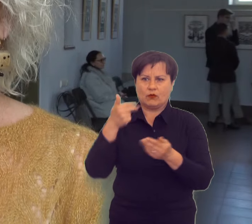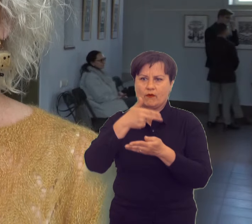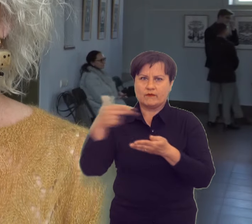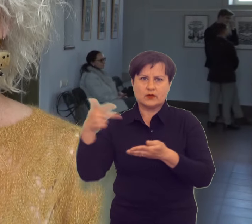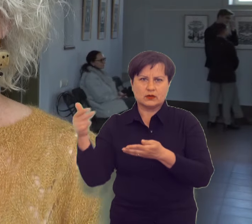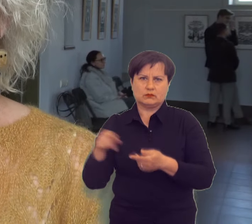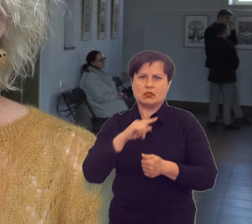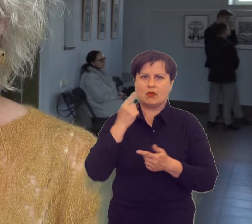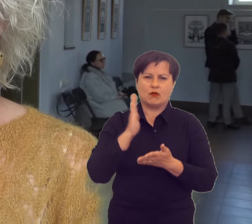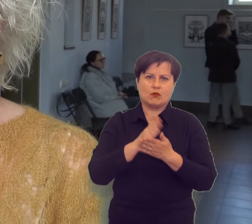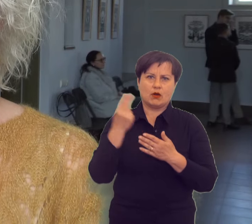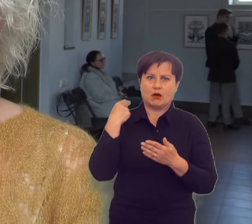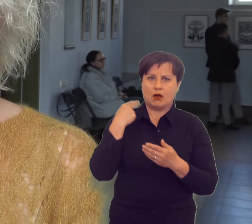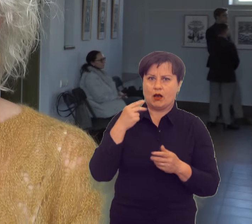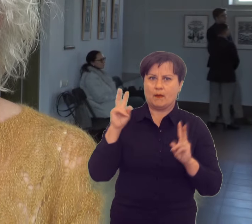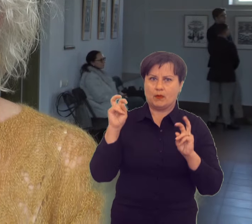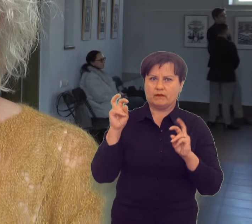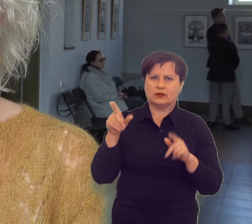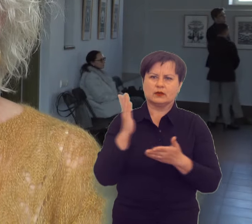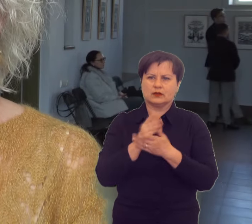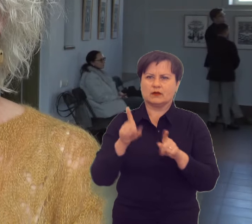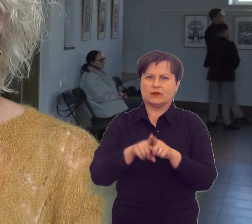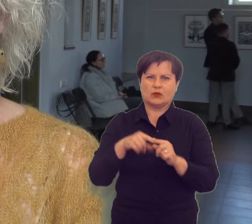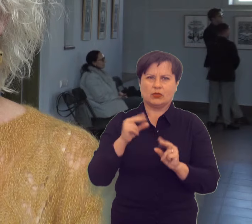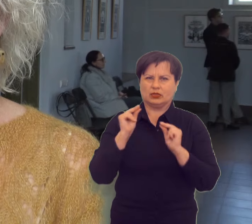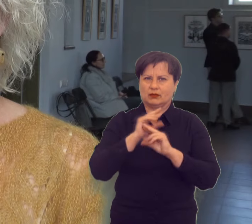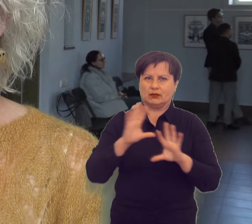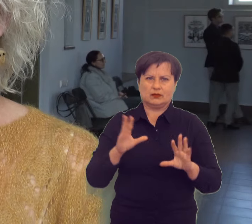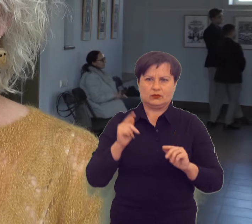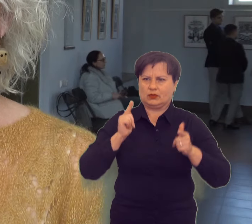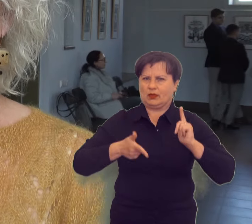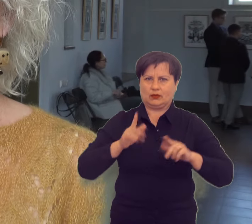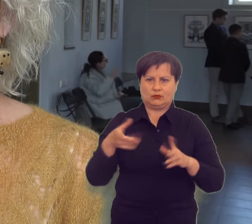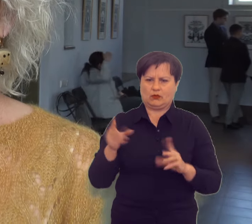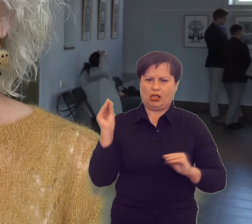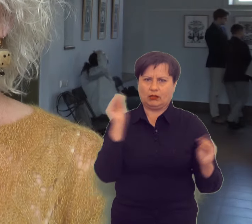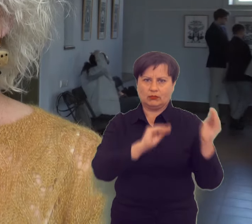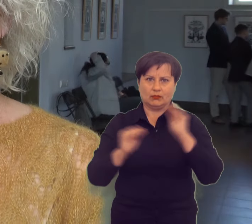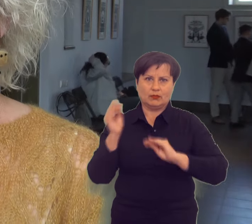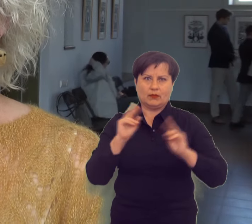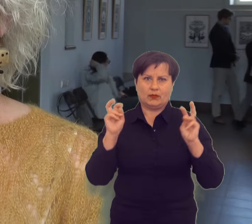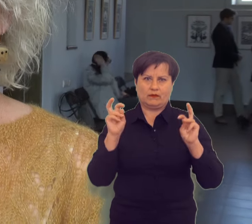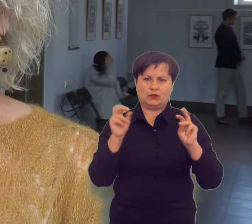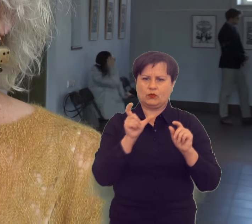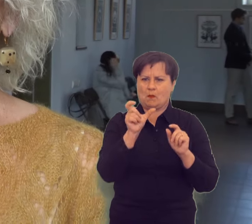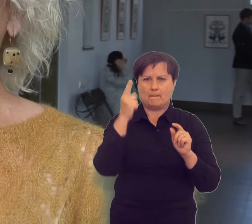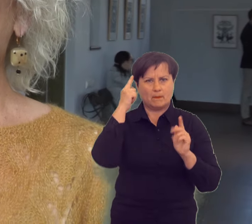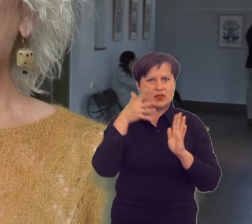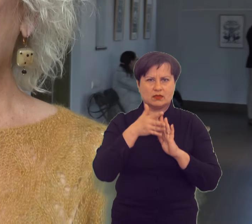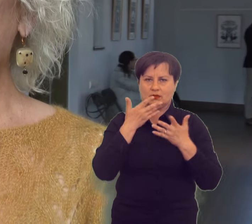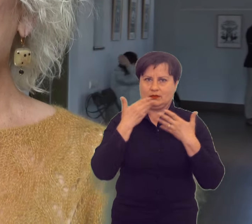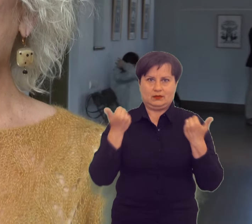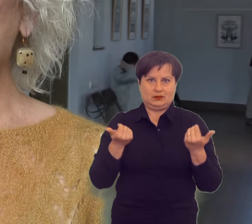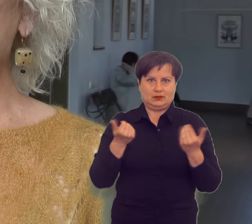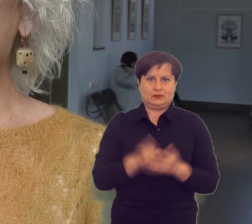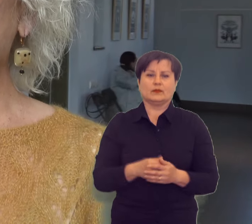dėlto labai daug yra ir angliškų pavadinimų, ir labai daug tokių dirbtinių pavadinimų, kurie nieko nesako. Tai